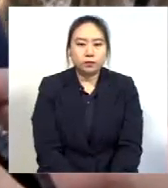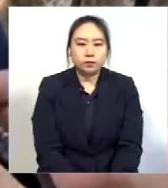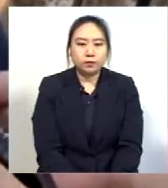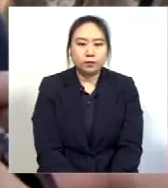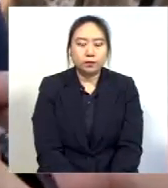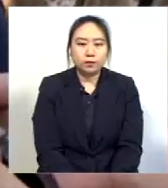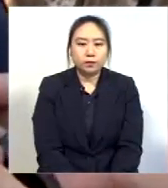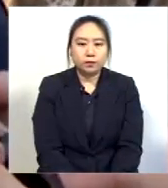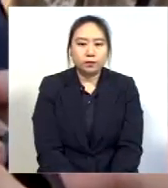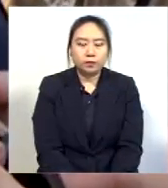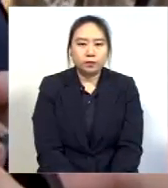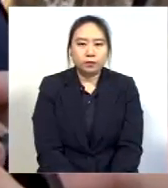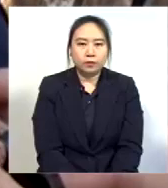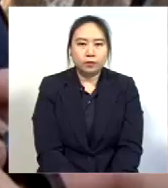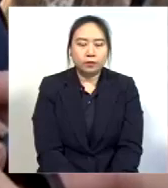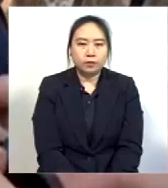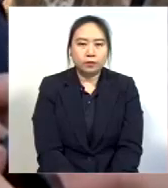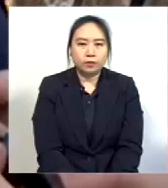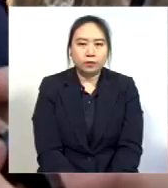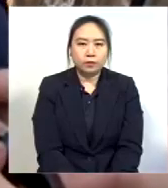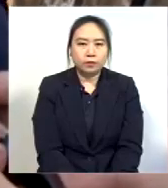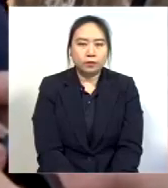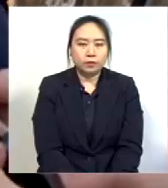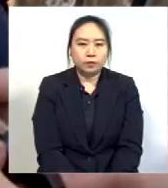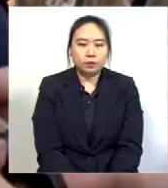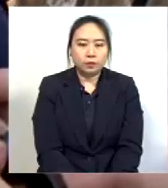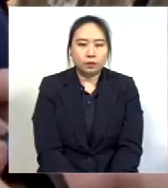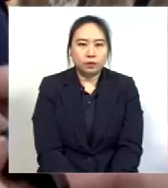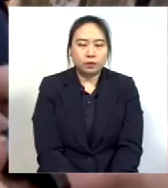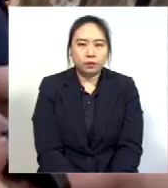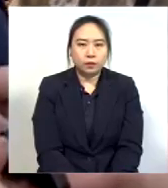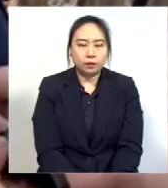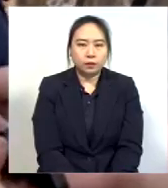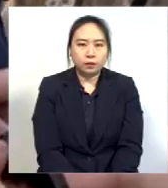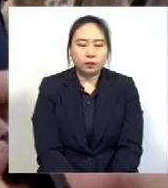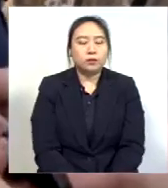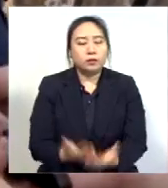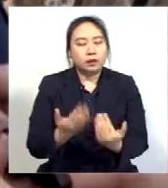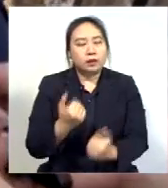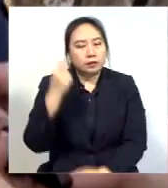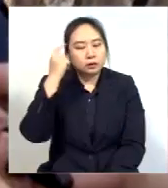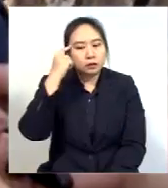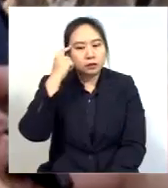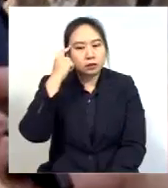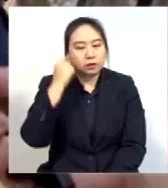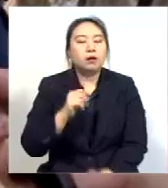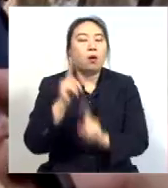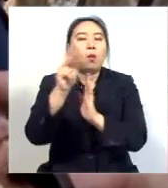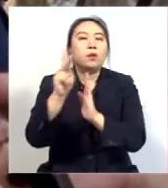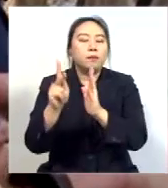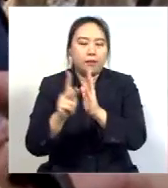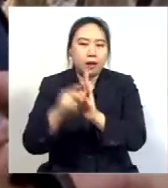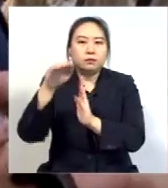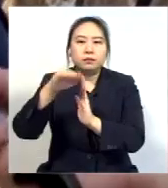ำลังให้วิสามันเรามองว่าวิสามัน ผมมองว่าเป็นไปตามกฎหมายหรือเป็นไปต